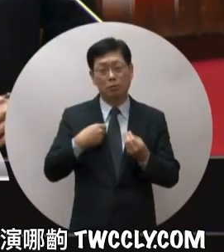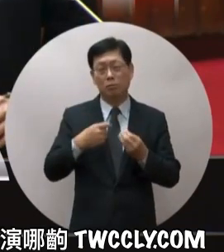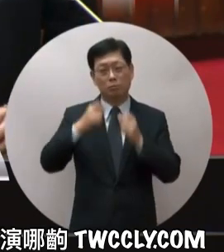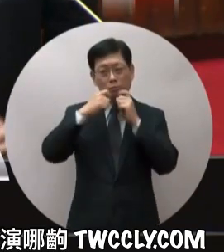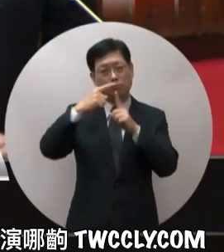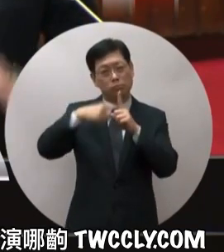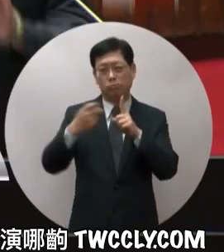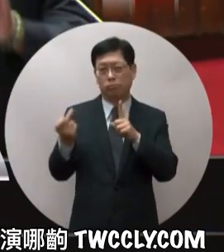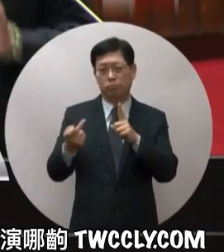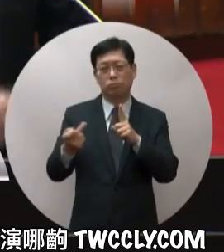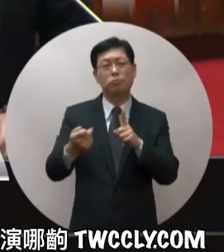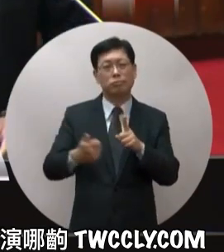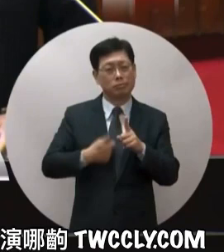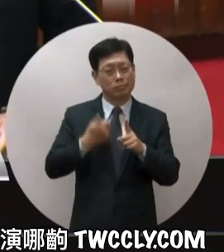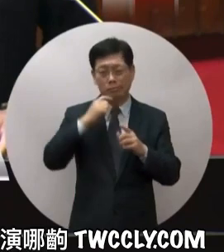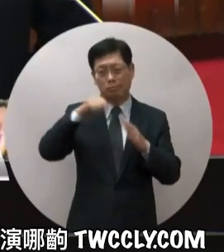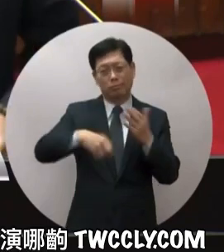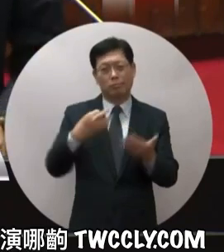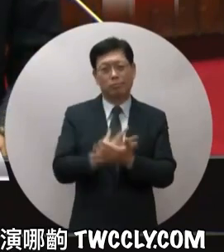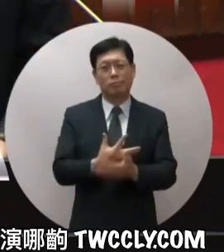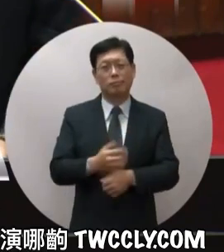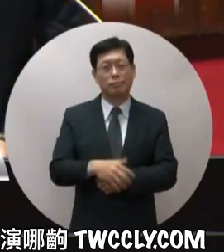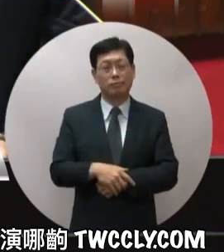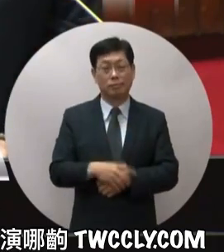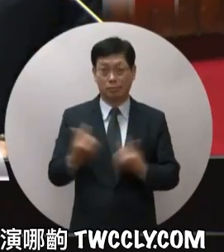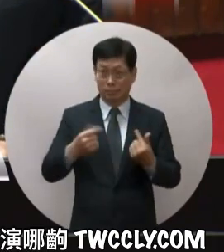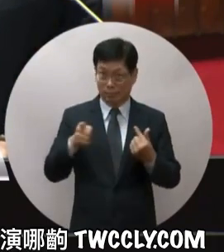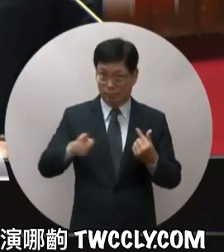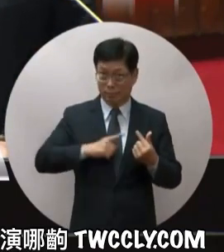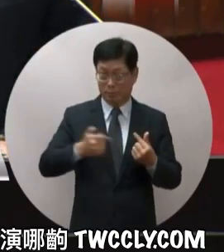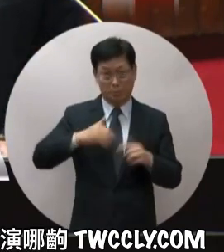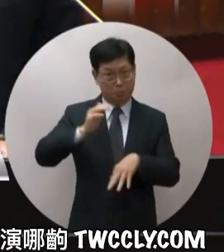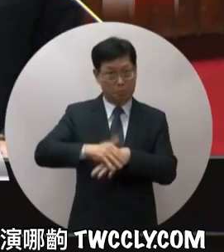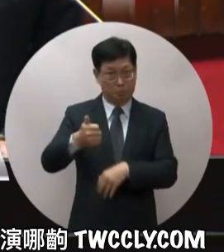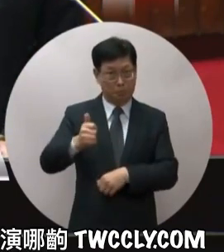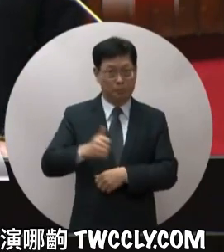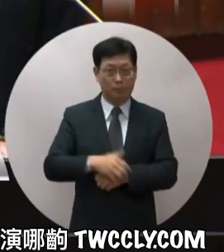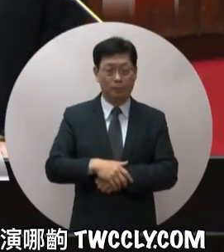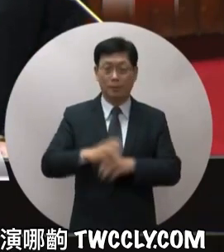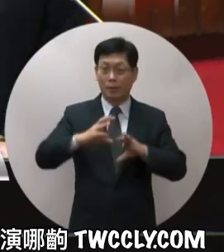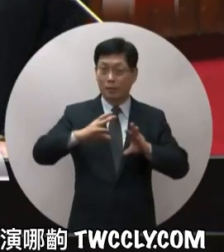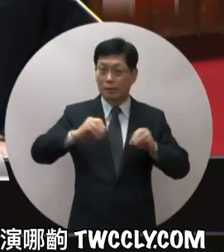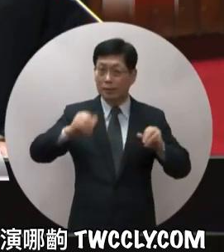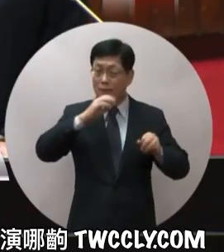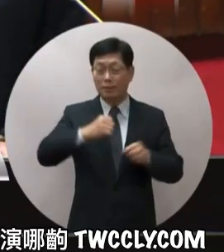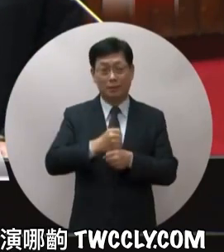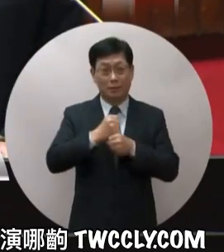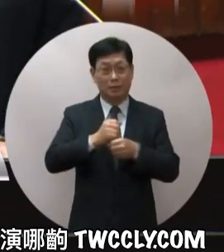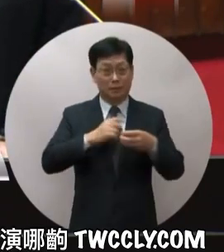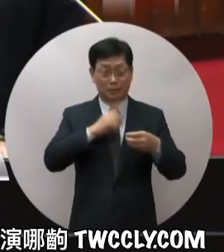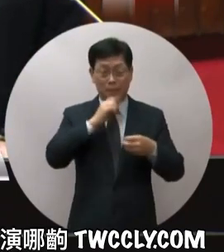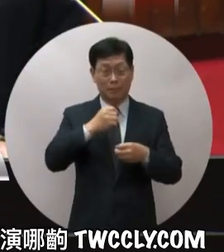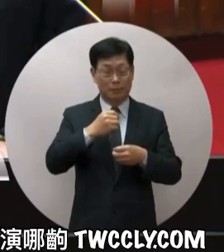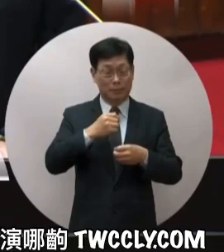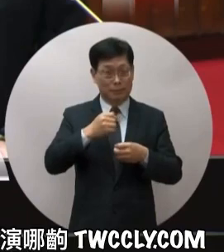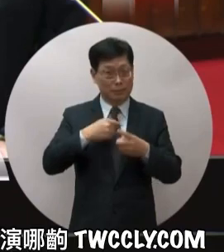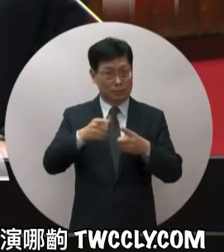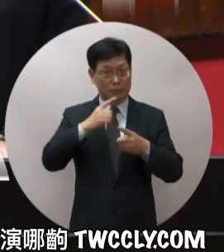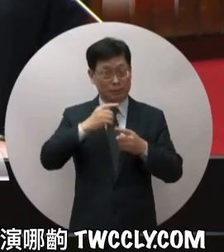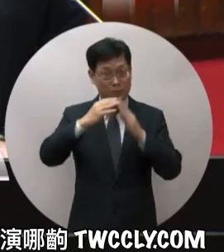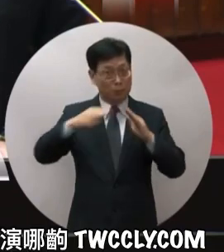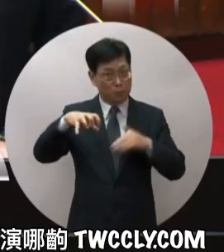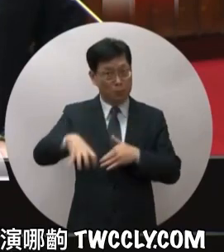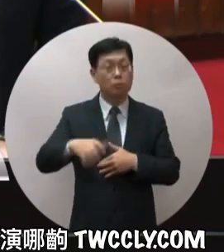質沒有所謂的深度所以尤其是他們有一個最好的這個沙馬基的露營區我也感謝我們觀光局